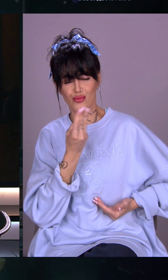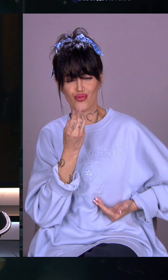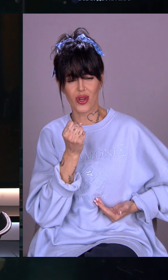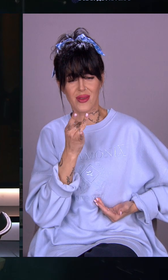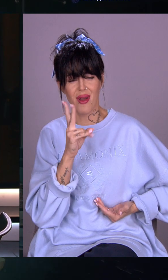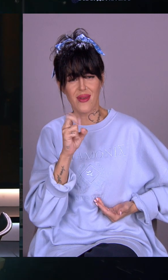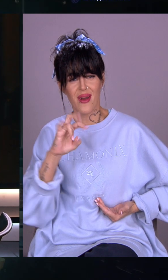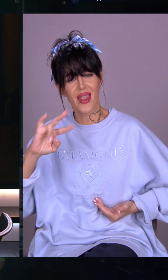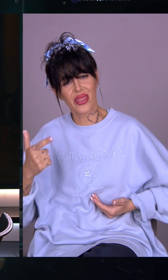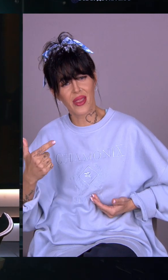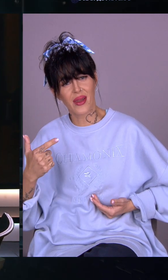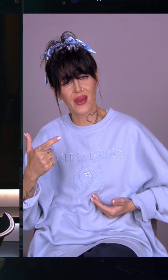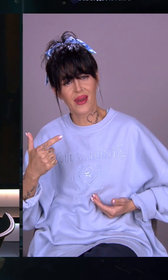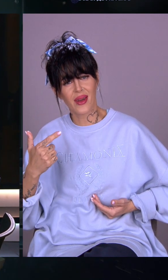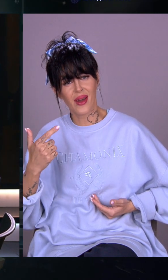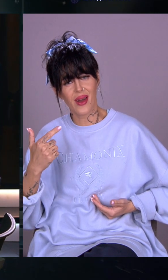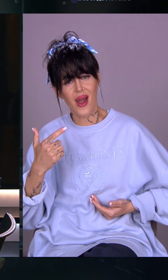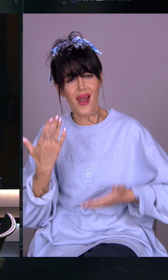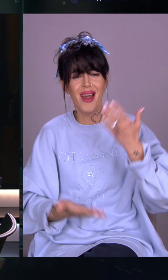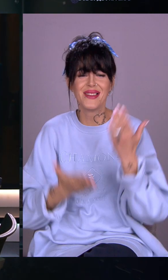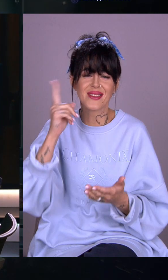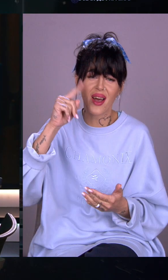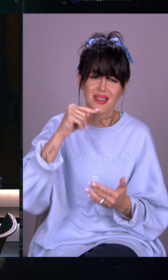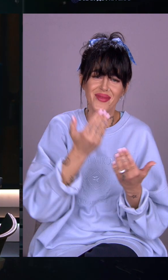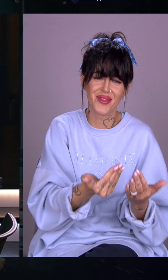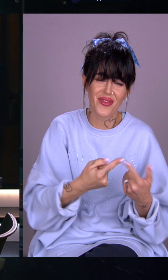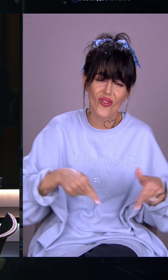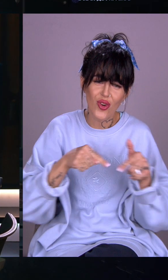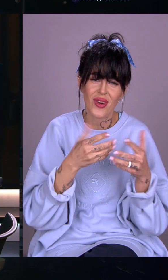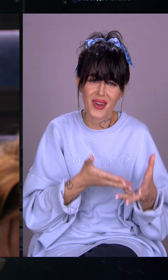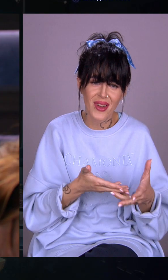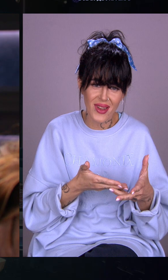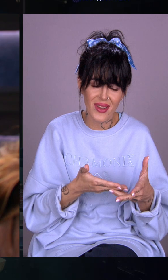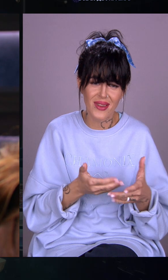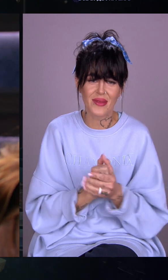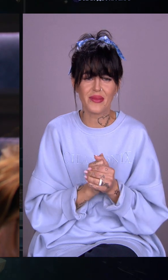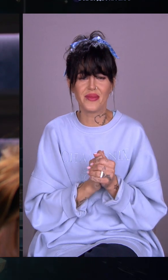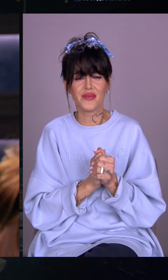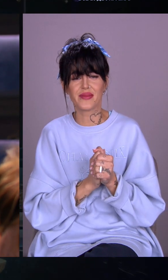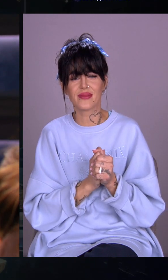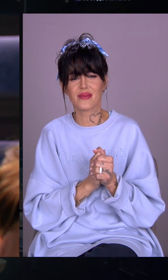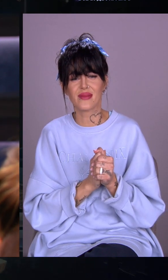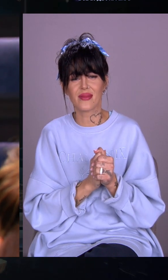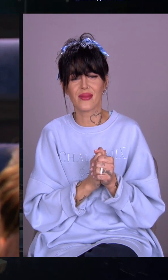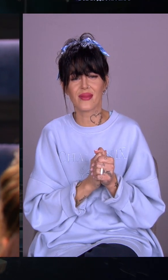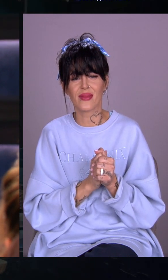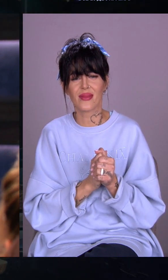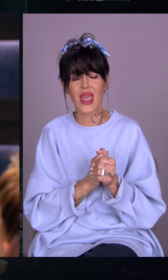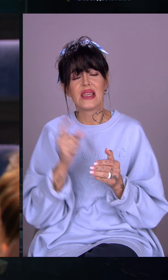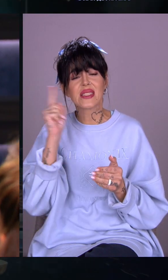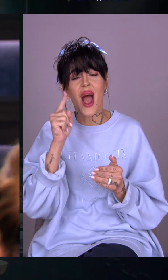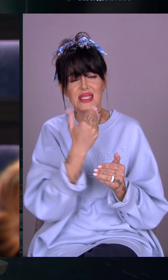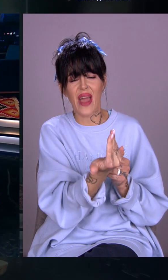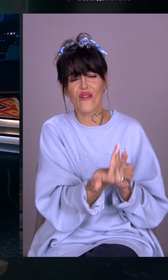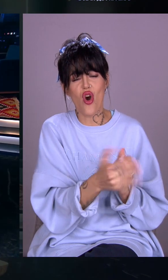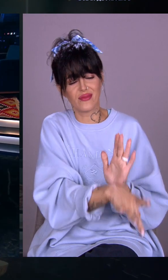шаркань. І була у нього шарканиха. Шаркань, казкова. Мене веселитки шаркань розповіла казку. Жили вони довго і щасно.